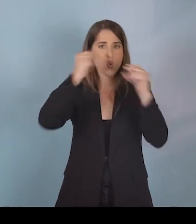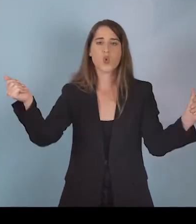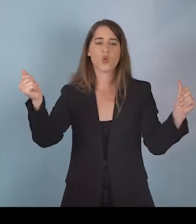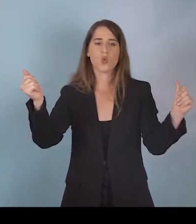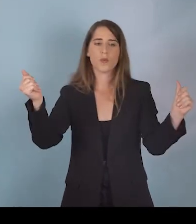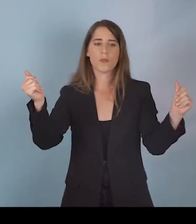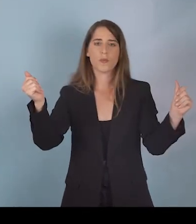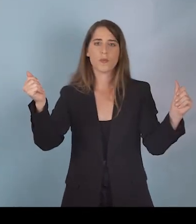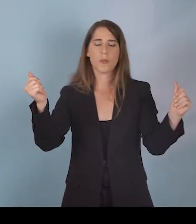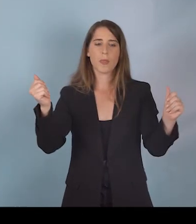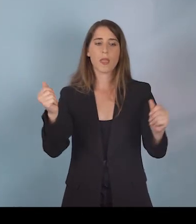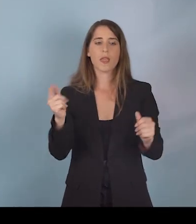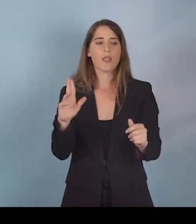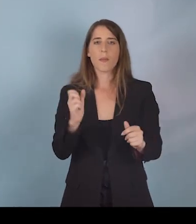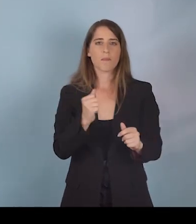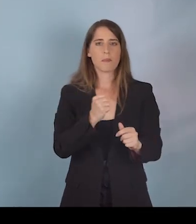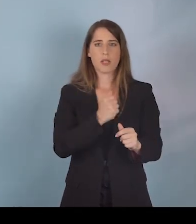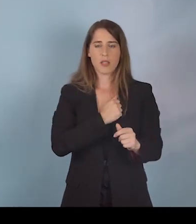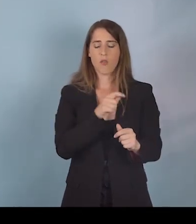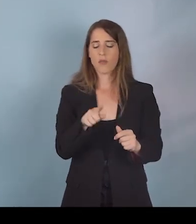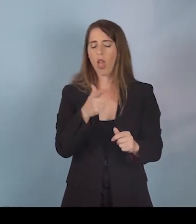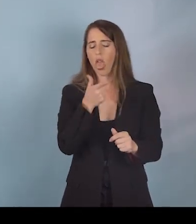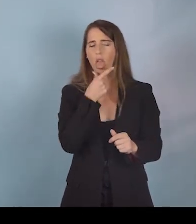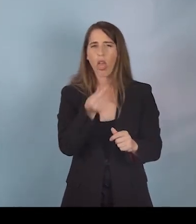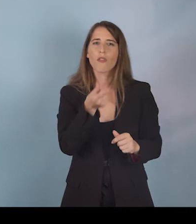να αλλάξουν οι νοοτροπίες. Δεν θεωρώ ότι όλα αυτά τα